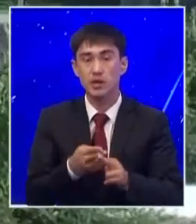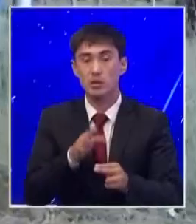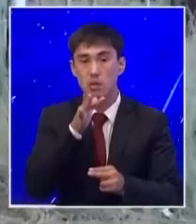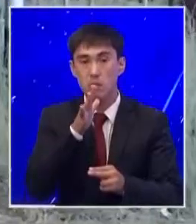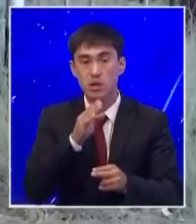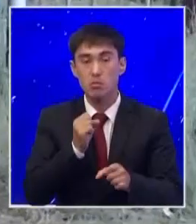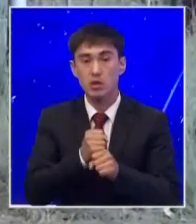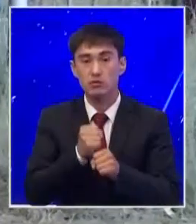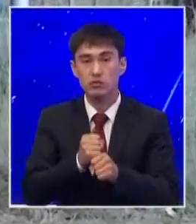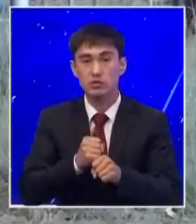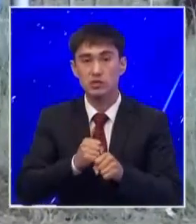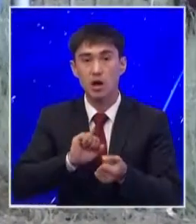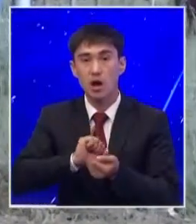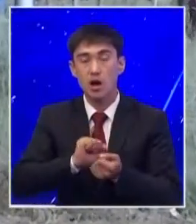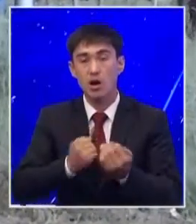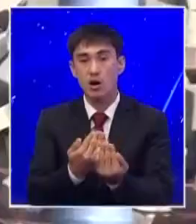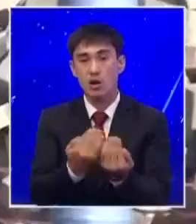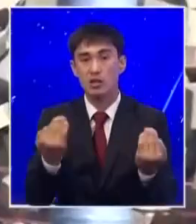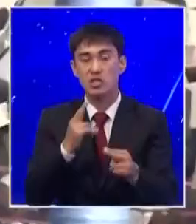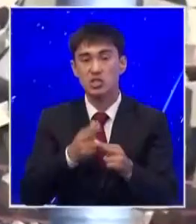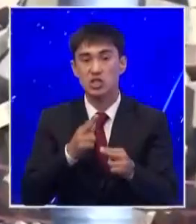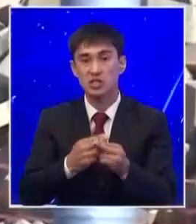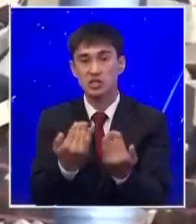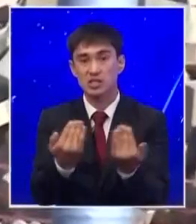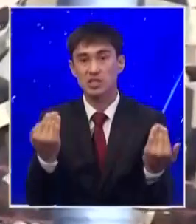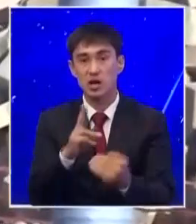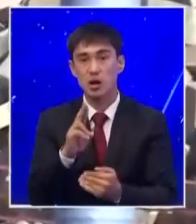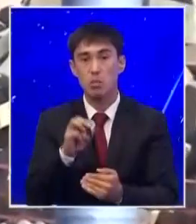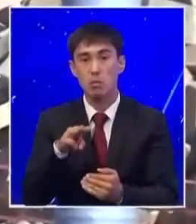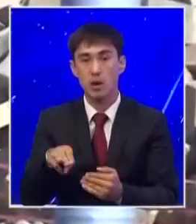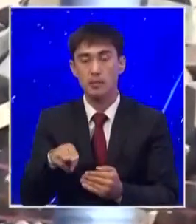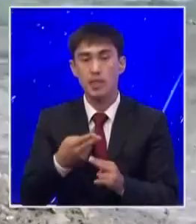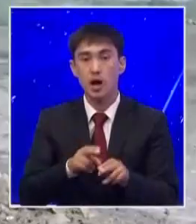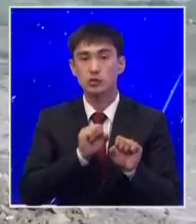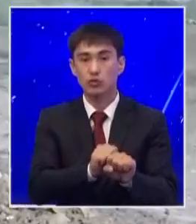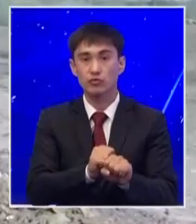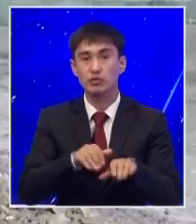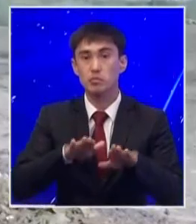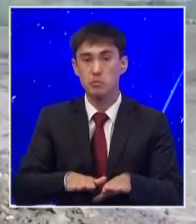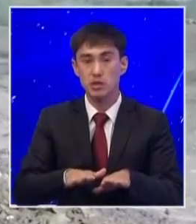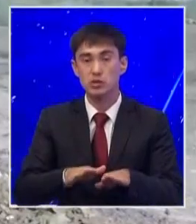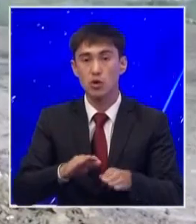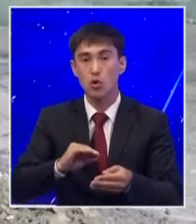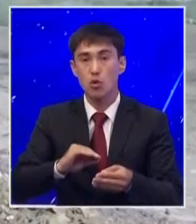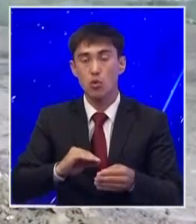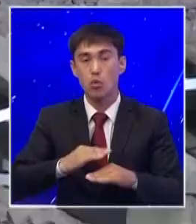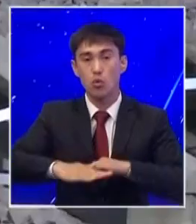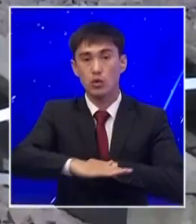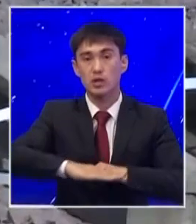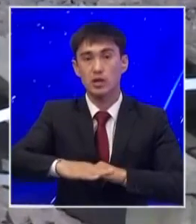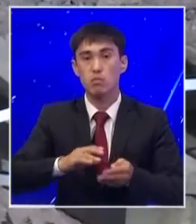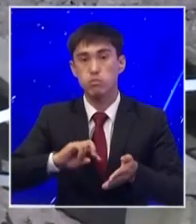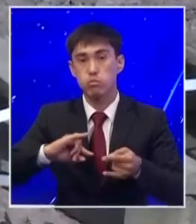момент производится кладка стены нового железнодорожного КПП. Ведется монтаж остановочных мест с укладкой поребрика и